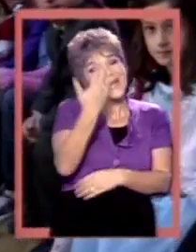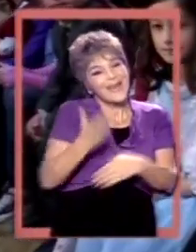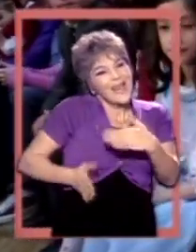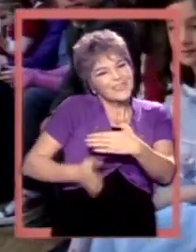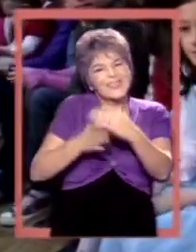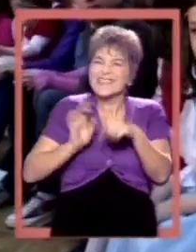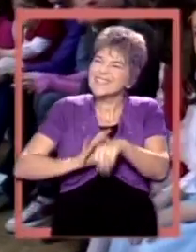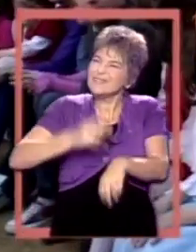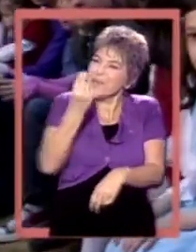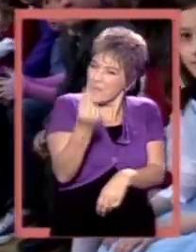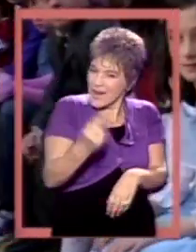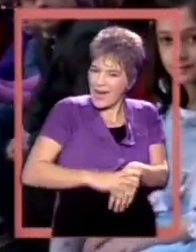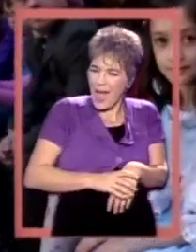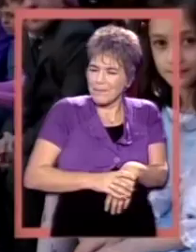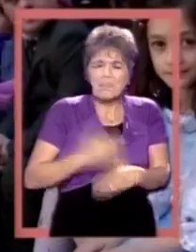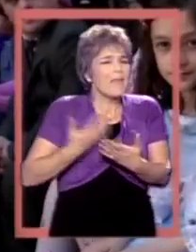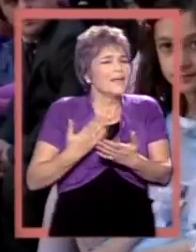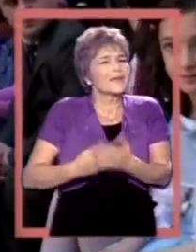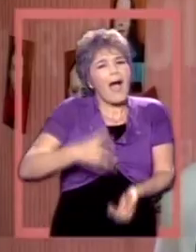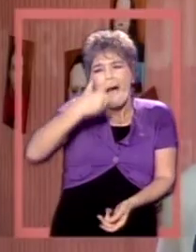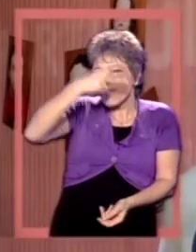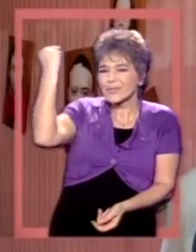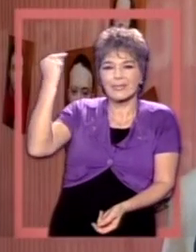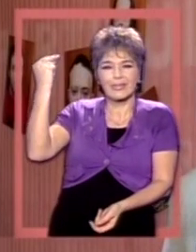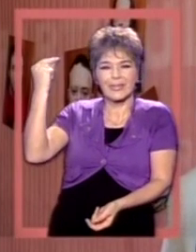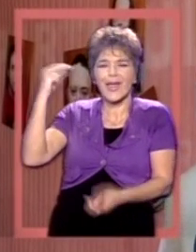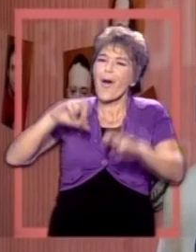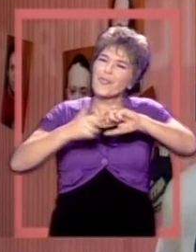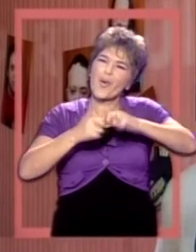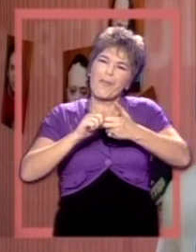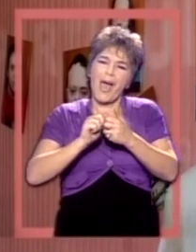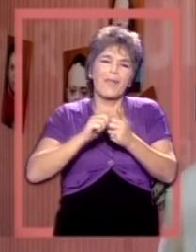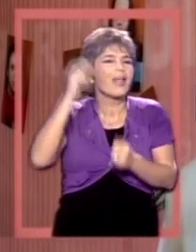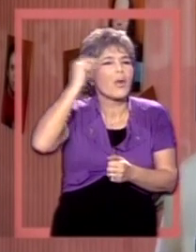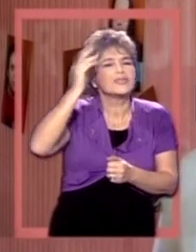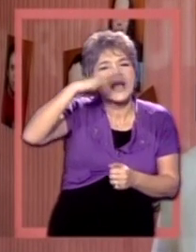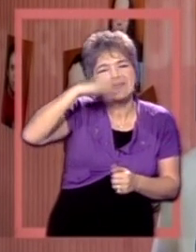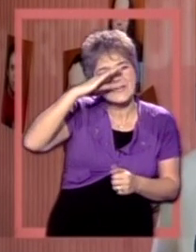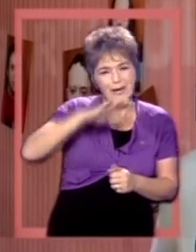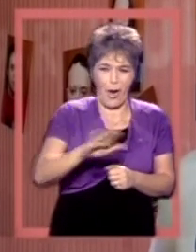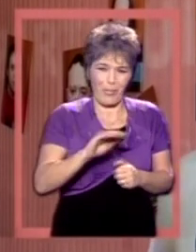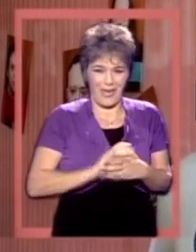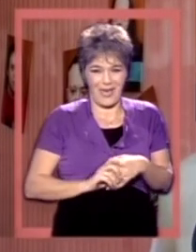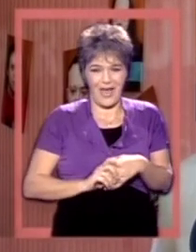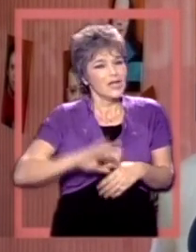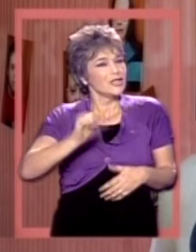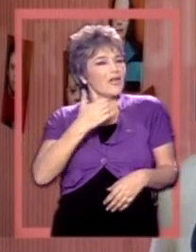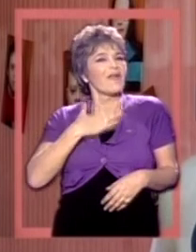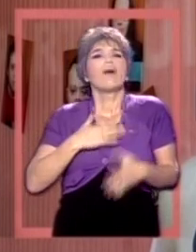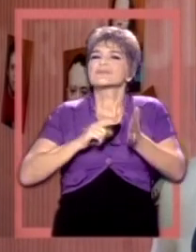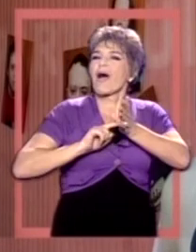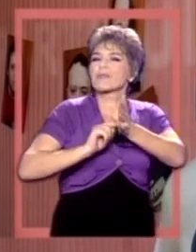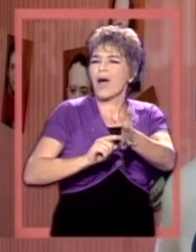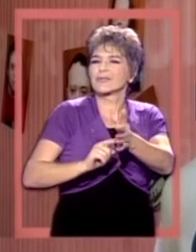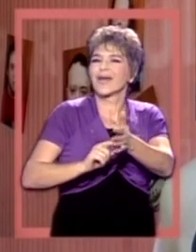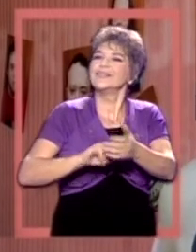să uite de problemele care le au de obicei și să arate lumii că